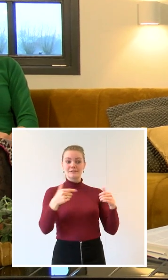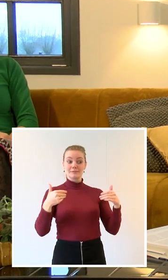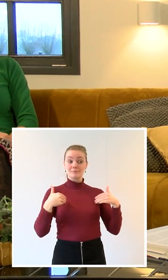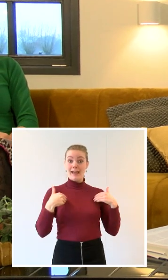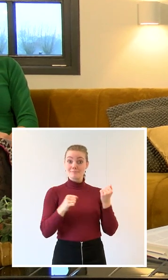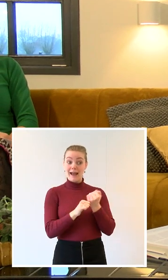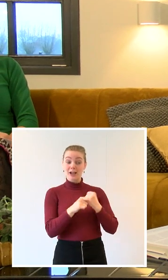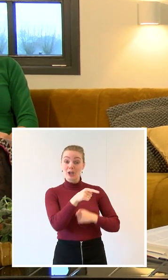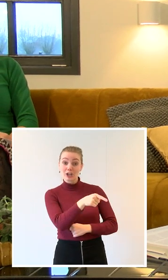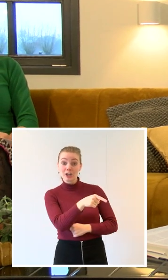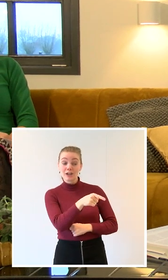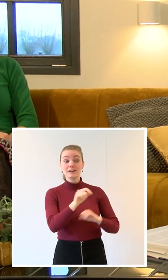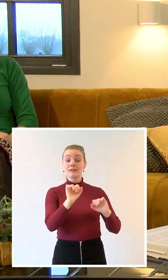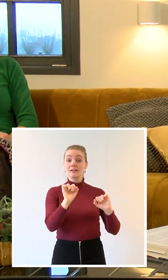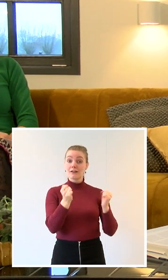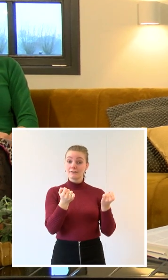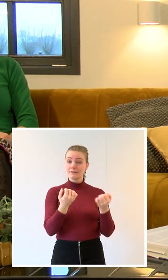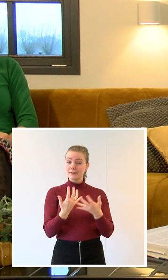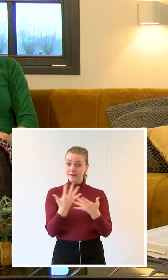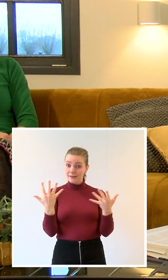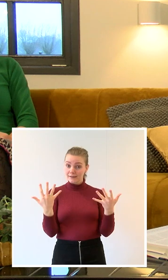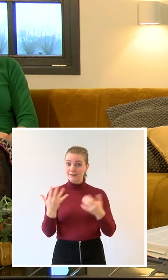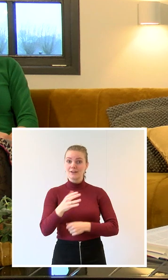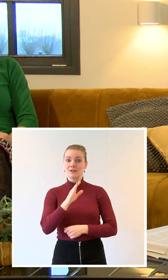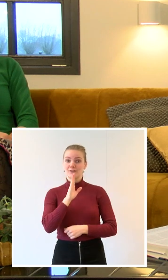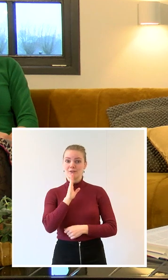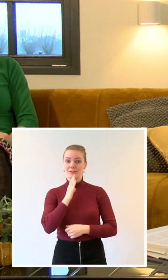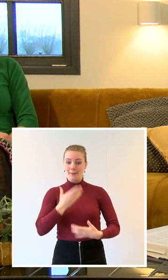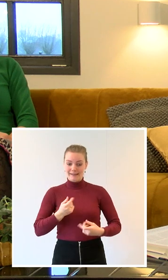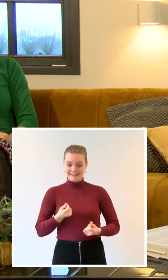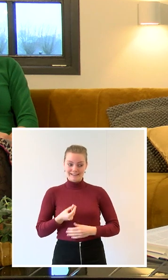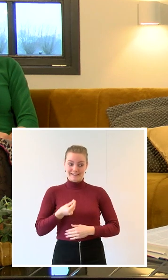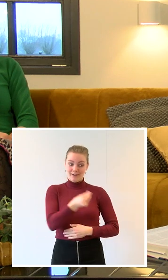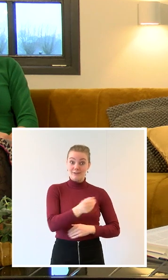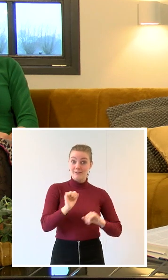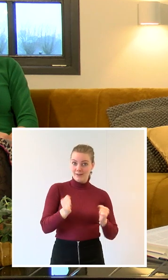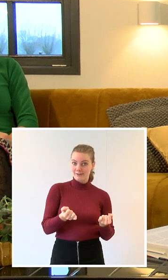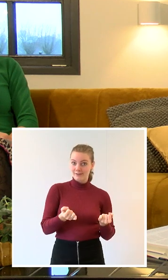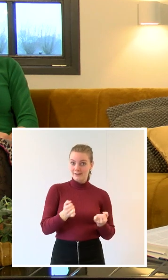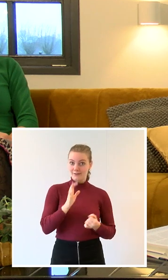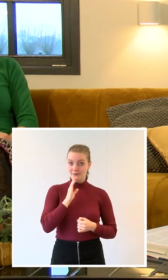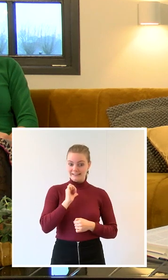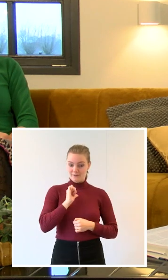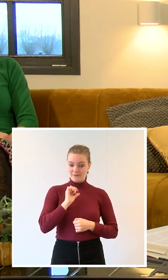je iets hebt om weg te geven. Als je zelf eerst iets gekregen hebt.